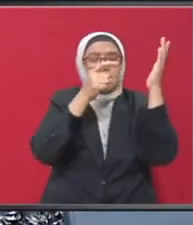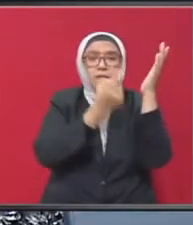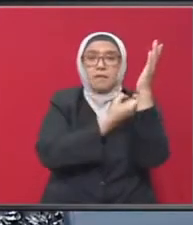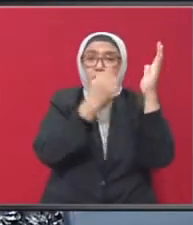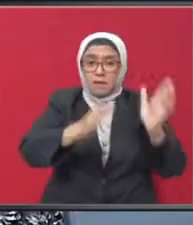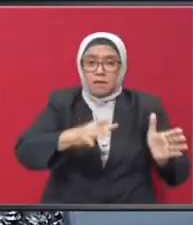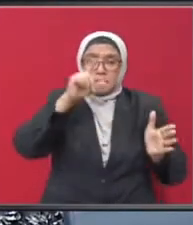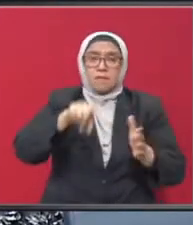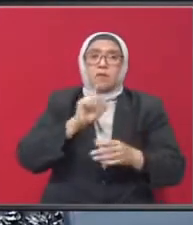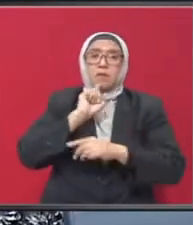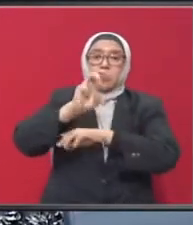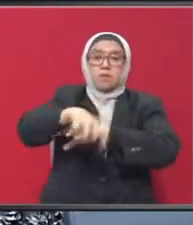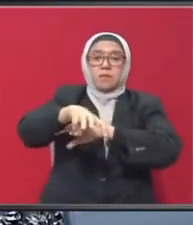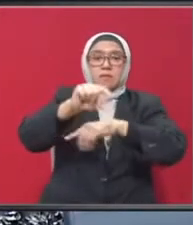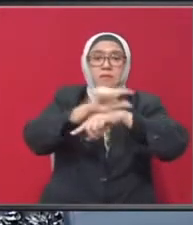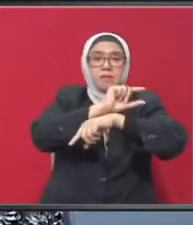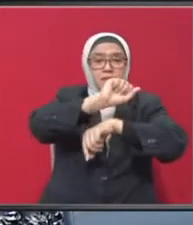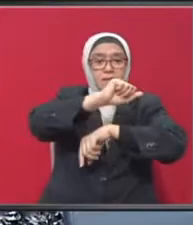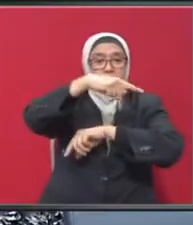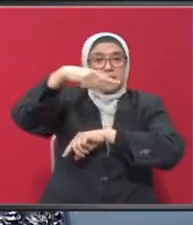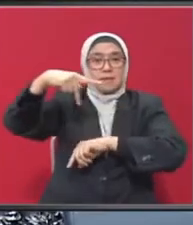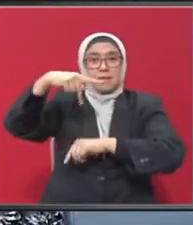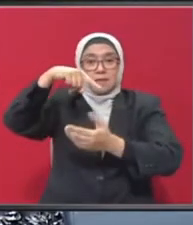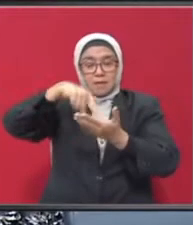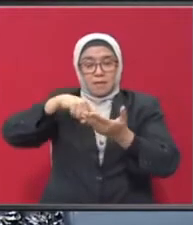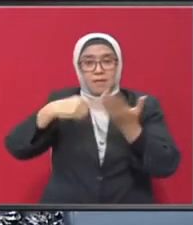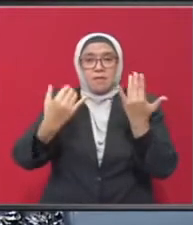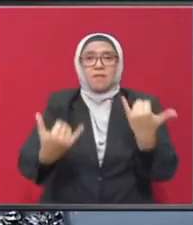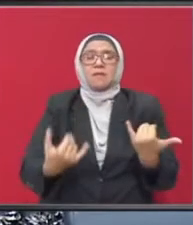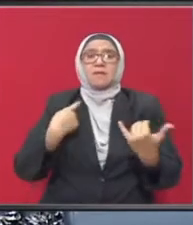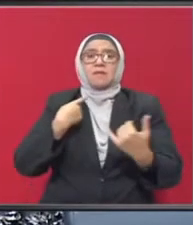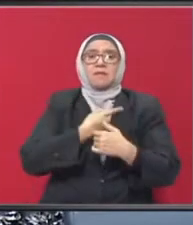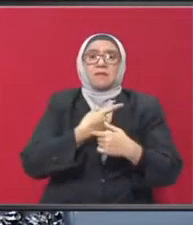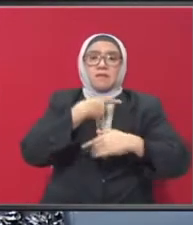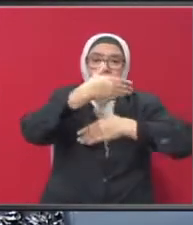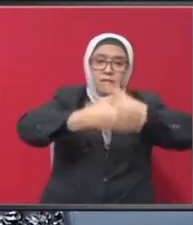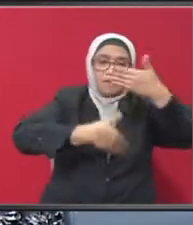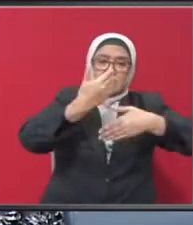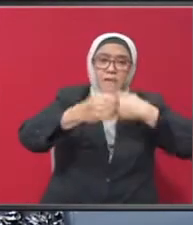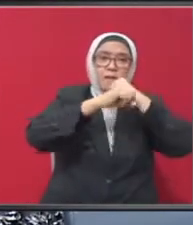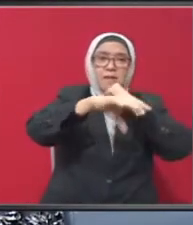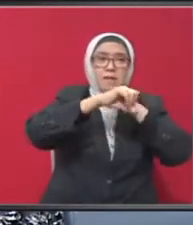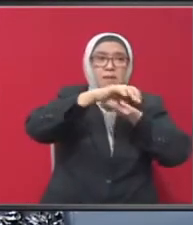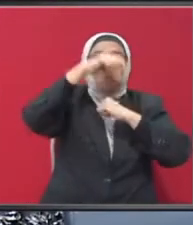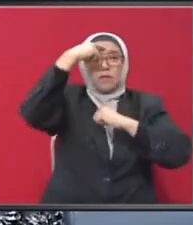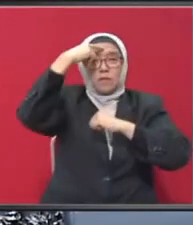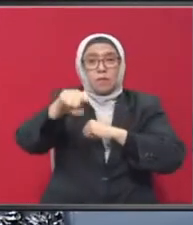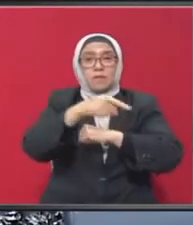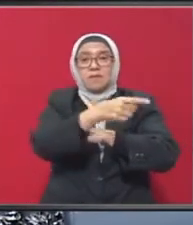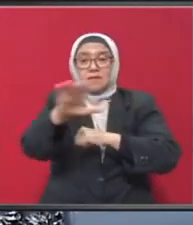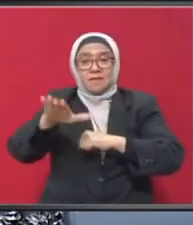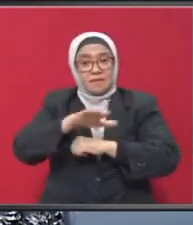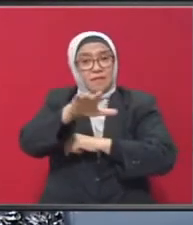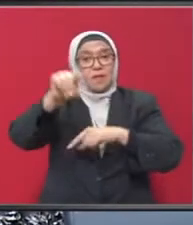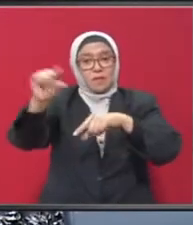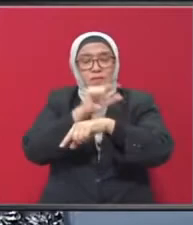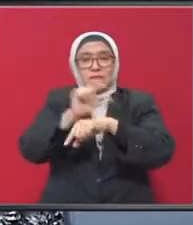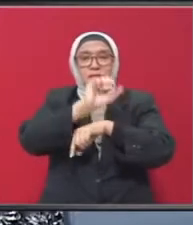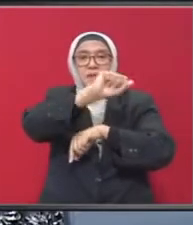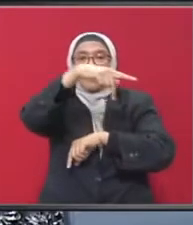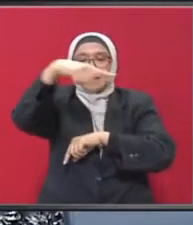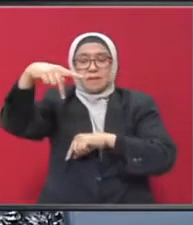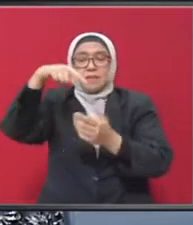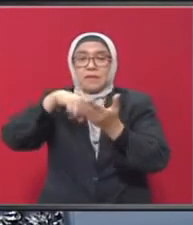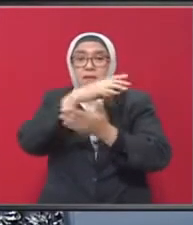menggunakan aplikasi ini cuma sekarang kita dalam proses untuk bercamping agama gudeg aplikasi ini dan ip gini kita